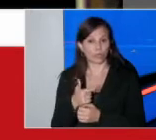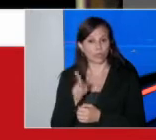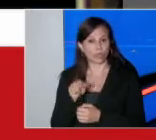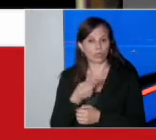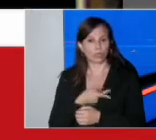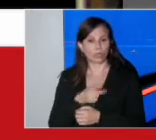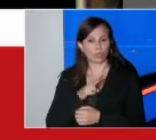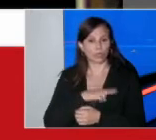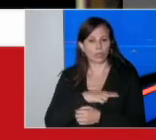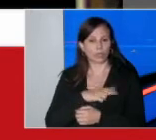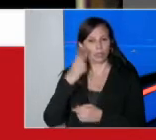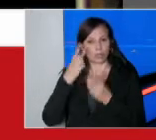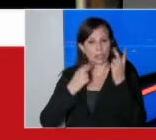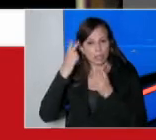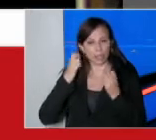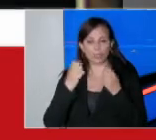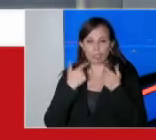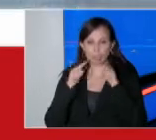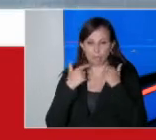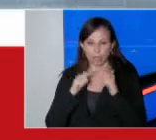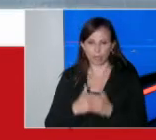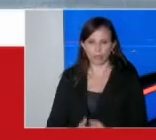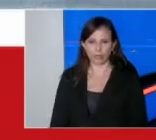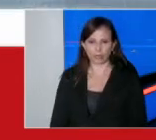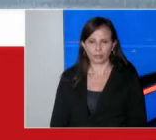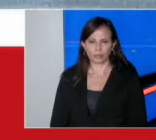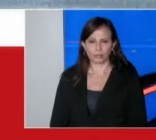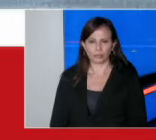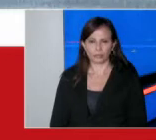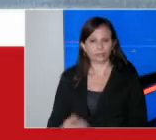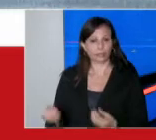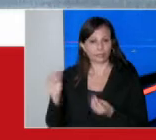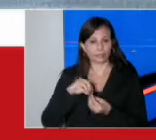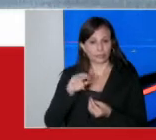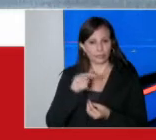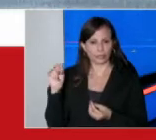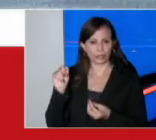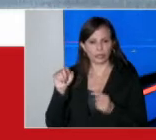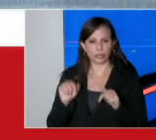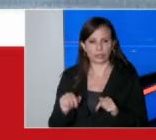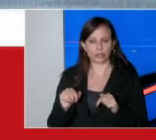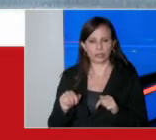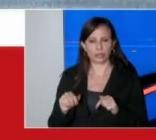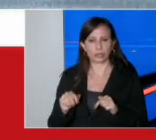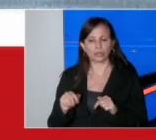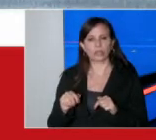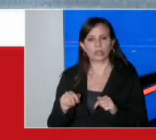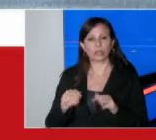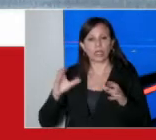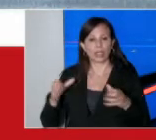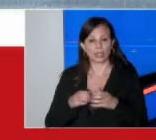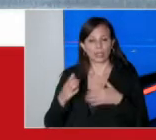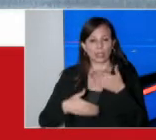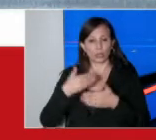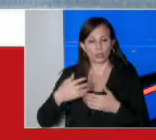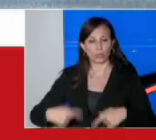האחריות לתת את המידע ואת ההסברה. עוד נושא אחד שקרה כאן בכנסת, כנס לקידום התרבות